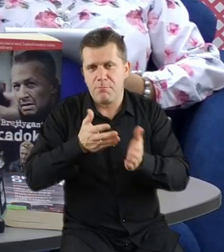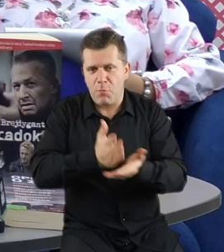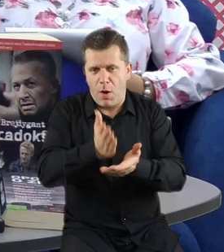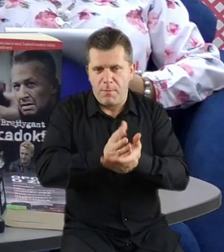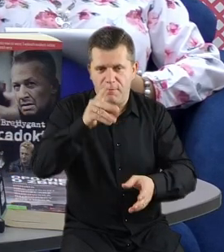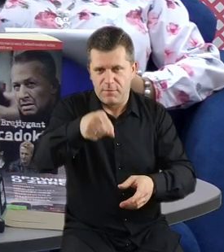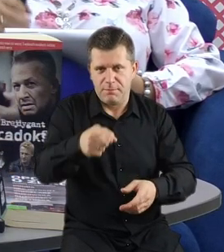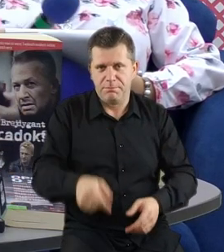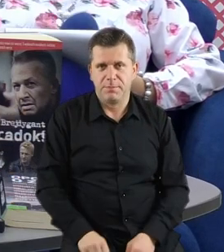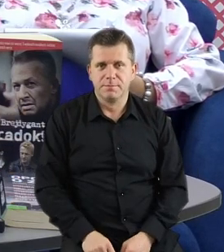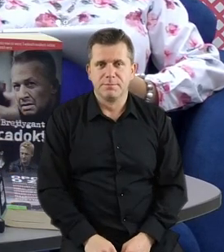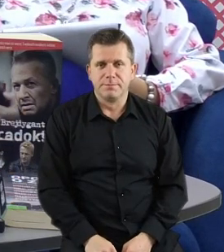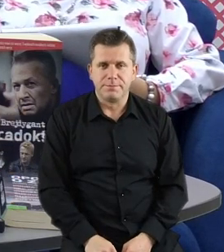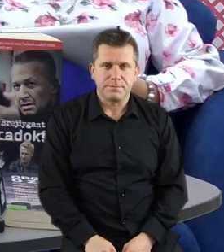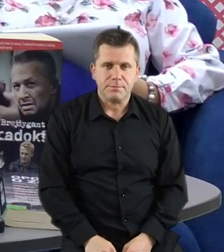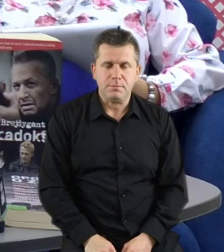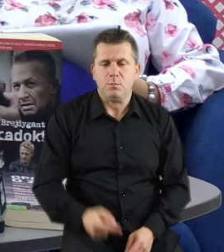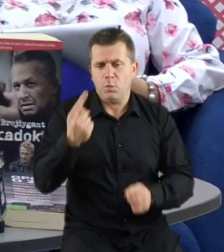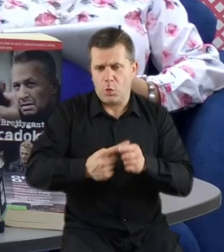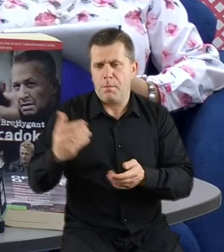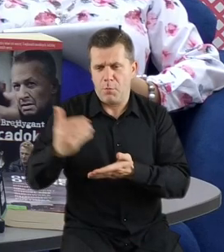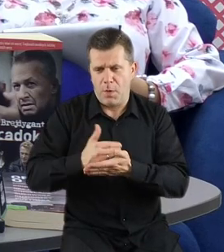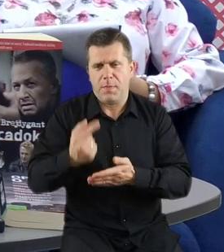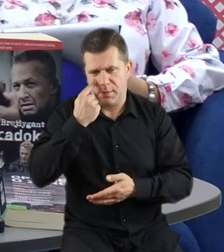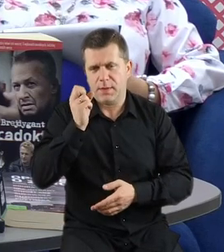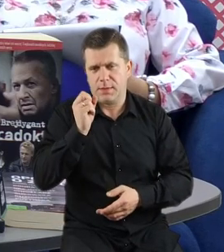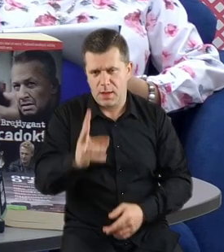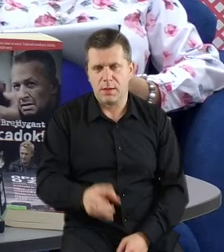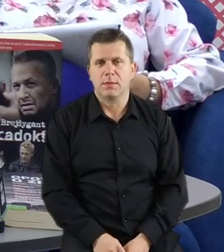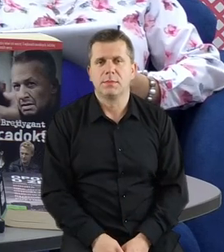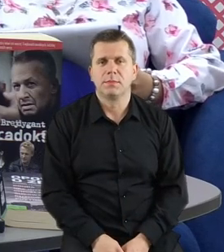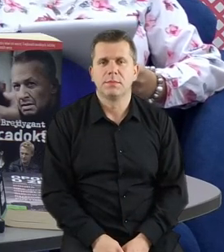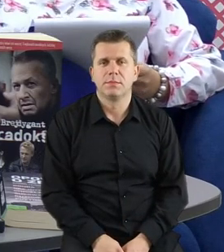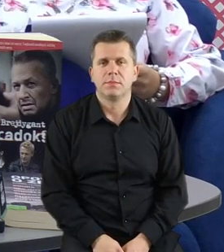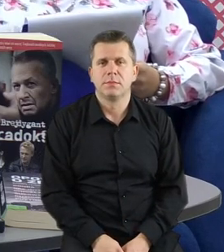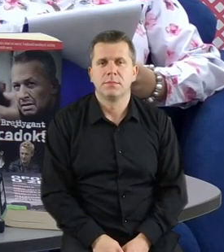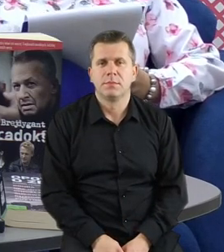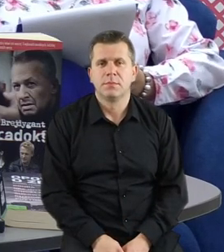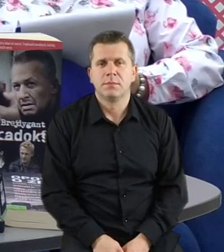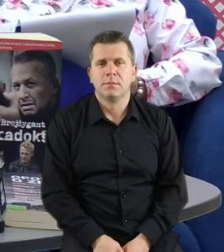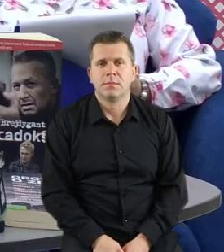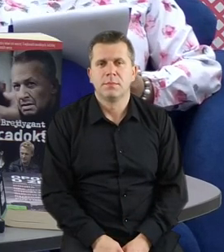filmowego w tym? Pewnie pomaga troszkę, no tak. No.